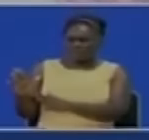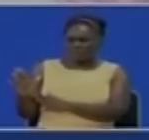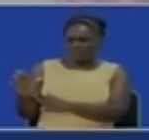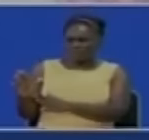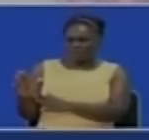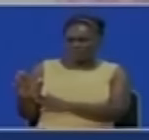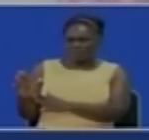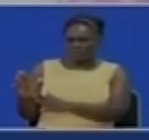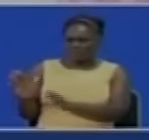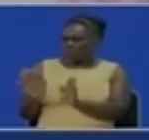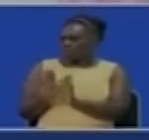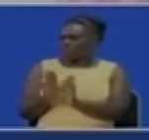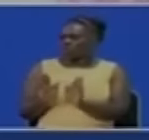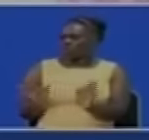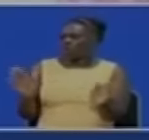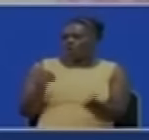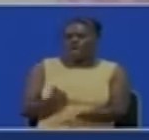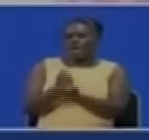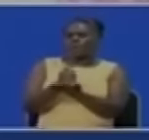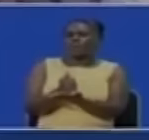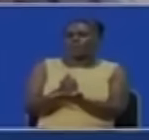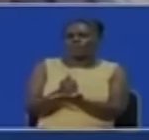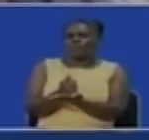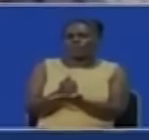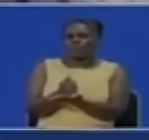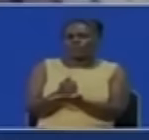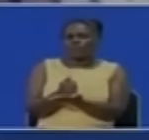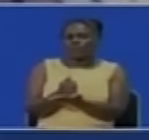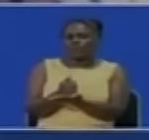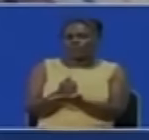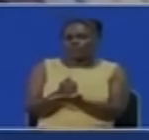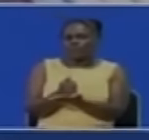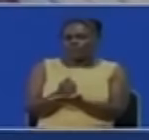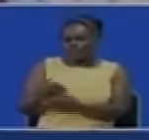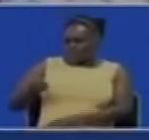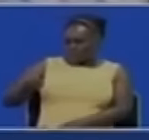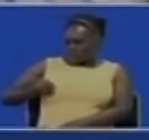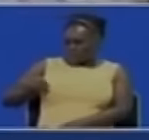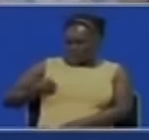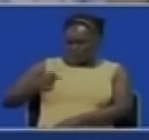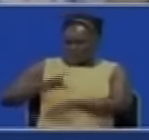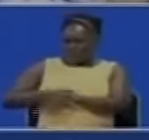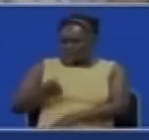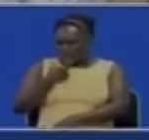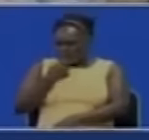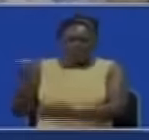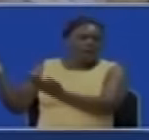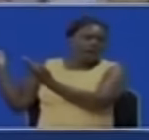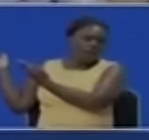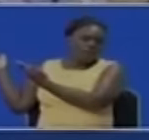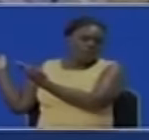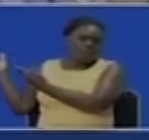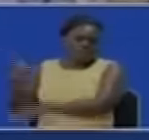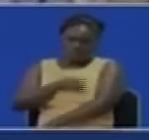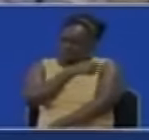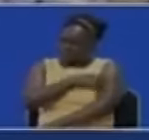Na tuende, hakuna kitu atatusaidia naye. Kwa mujibu wa Susan Karemi, alipata matibabu katika hospitali hii, lakini